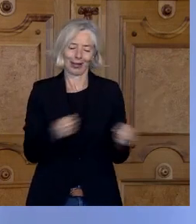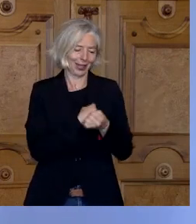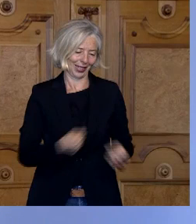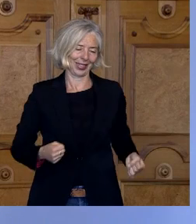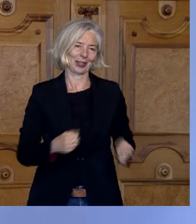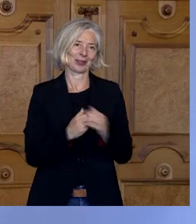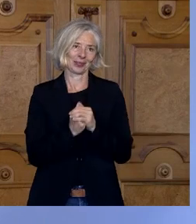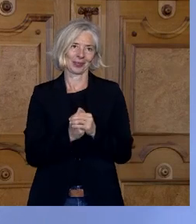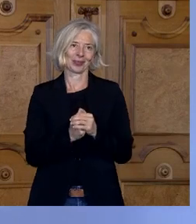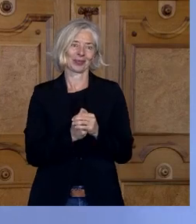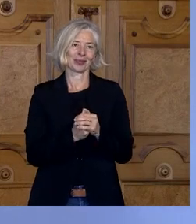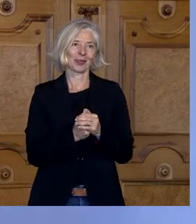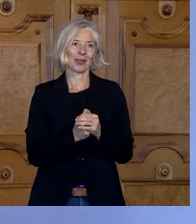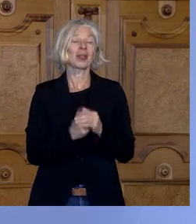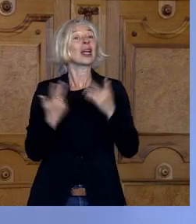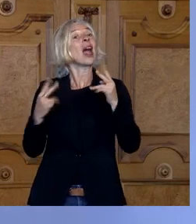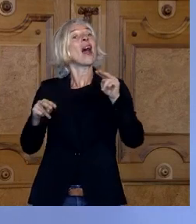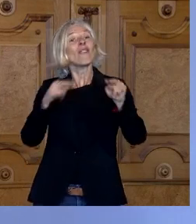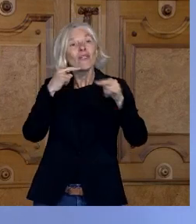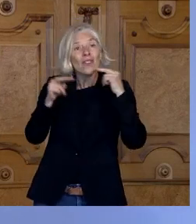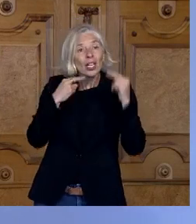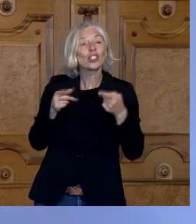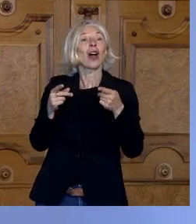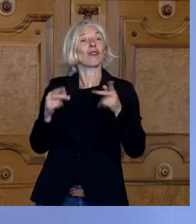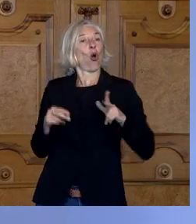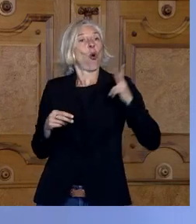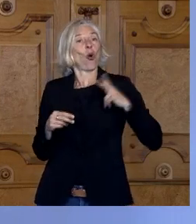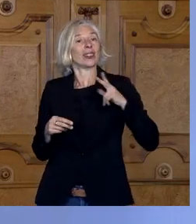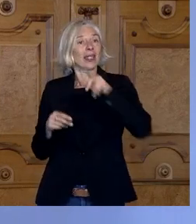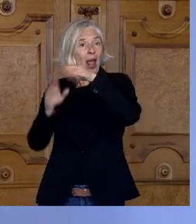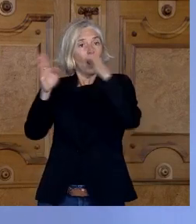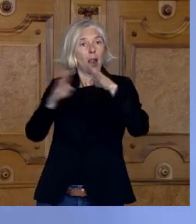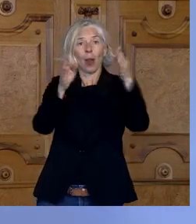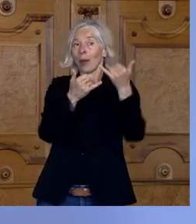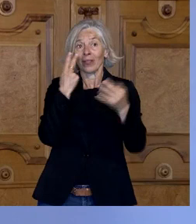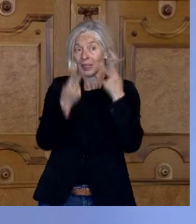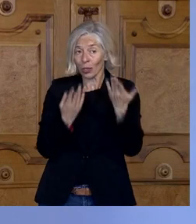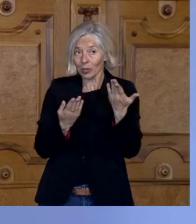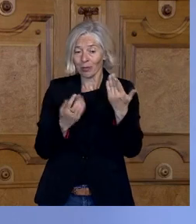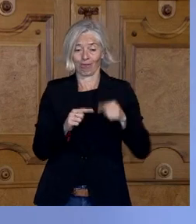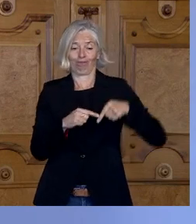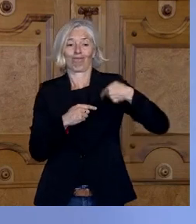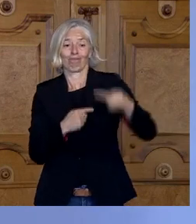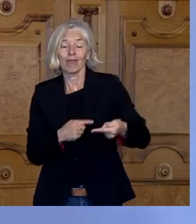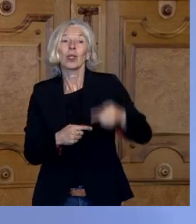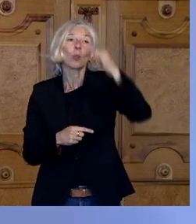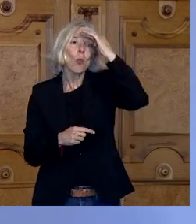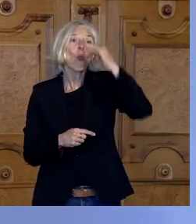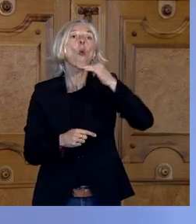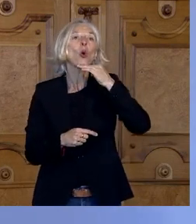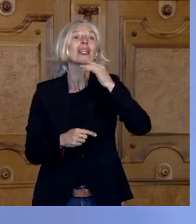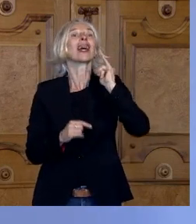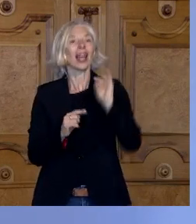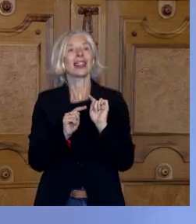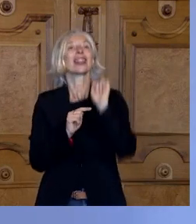umsetzen. Bei der Gastronomie und bei der Hotellerie gilt, dass ab kommendem Montag die Gastronomie in den Außenbereichen öffnen